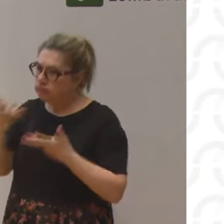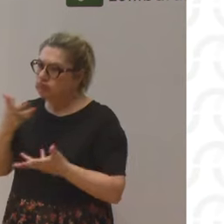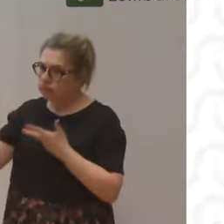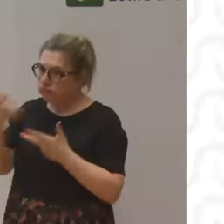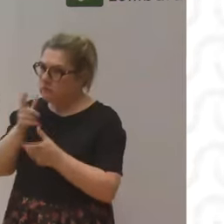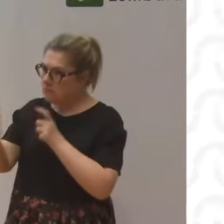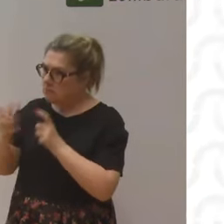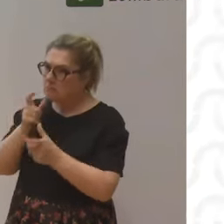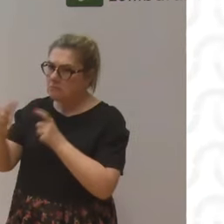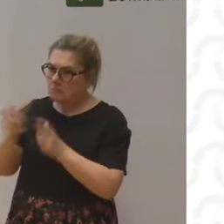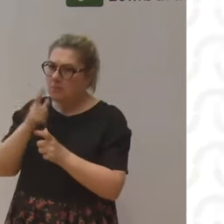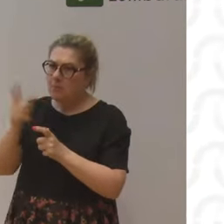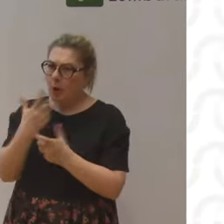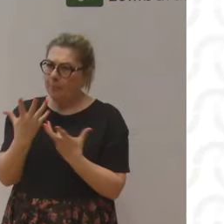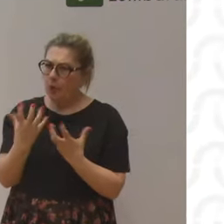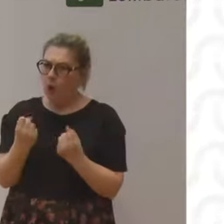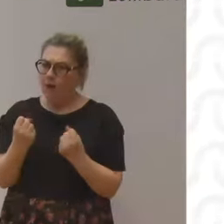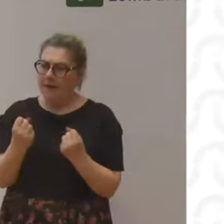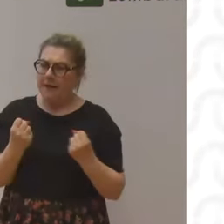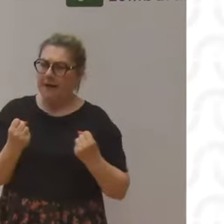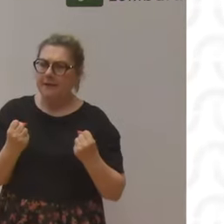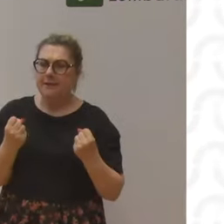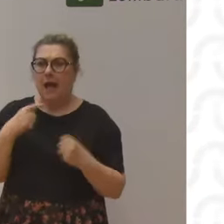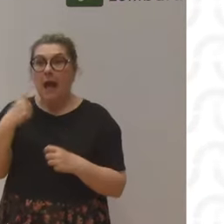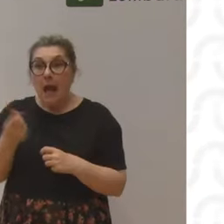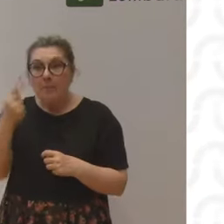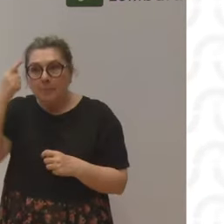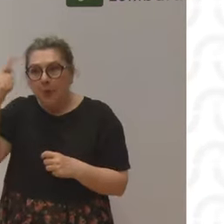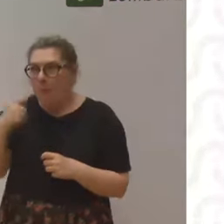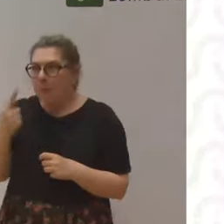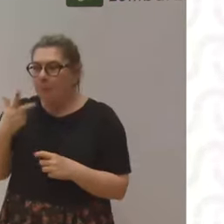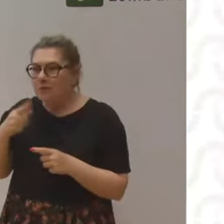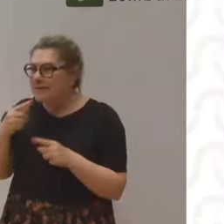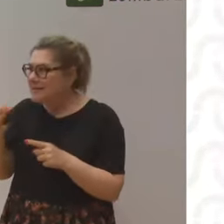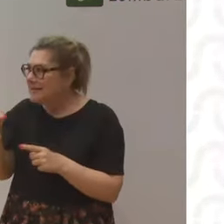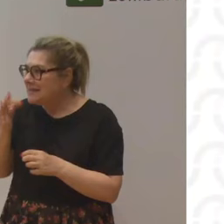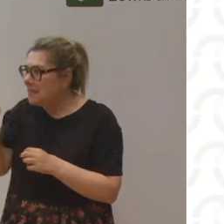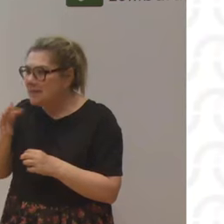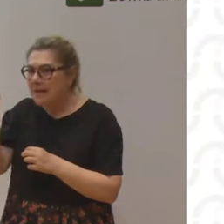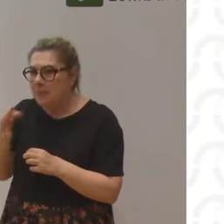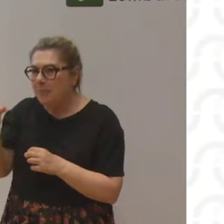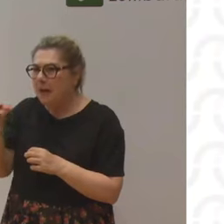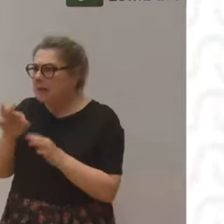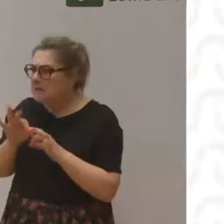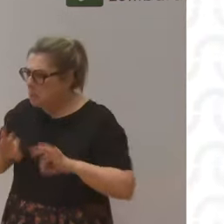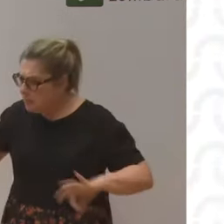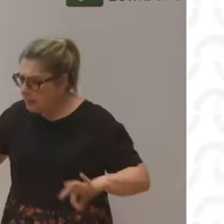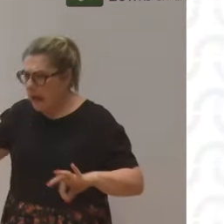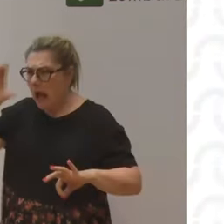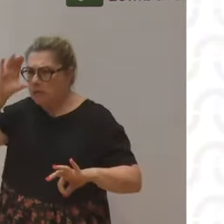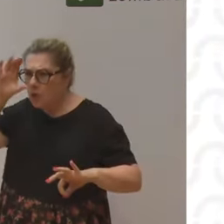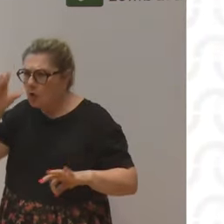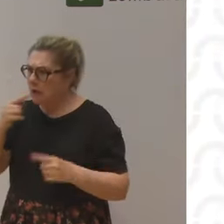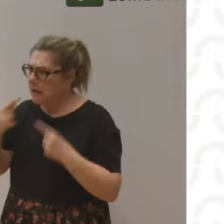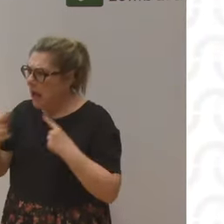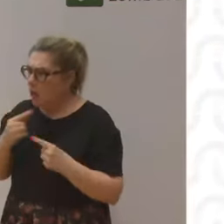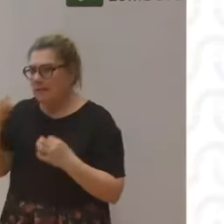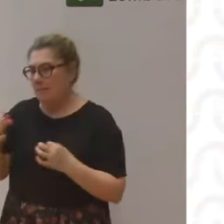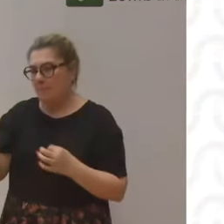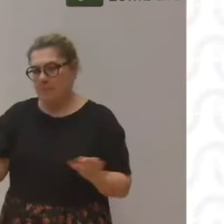sempre estremamente concreta e dalla quale riscontriamo sempre disponibilità all'ascolto e al dialogo.